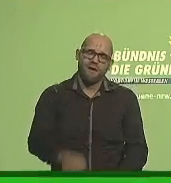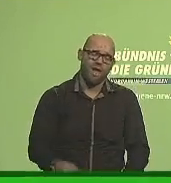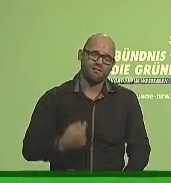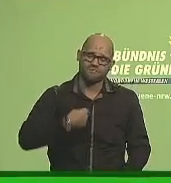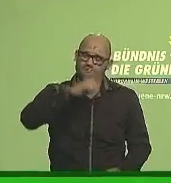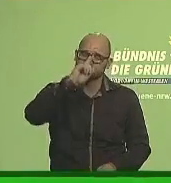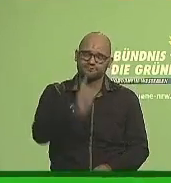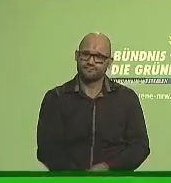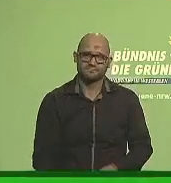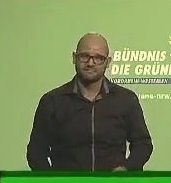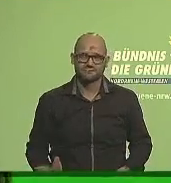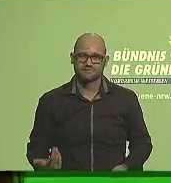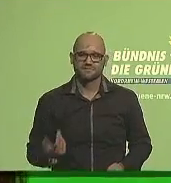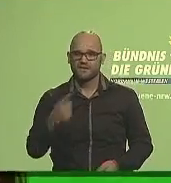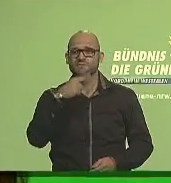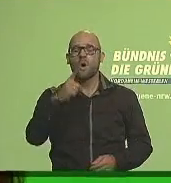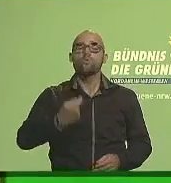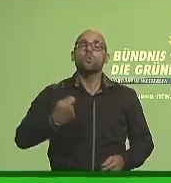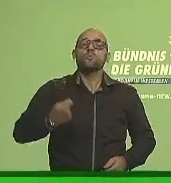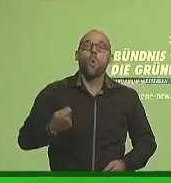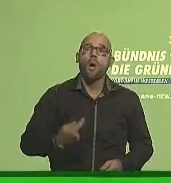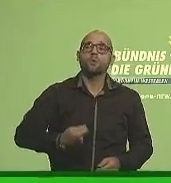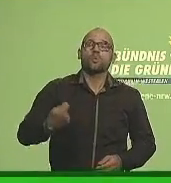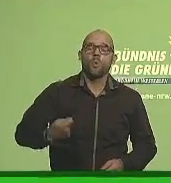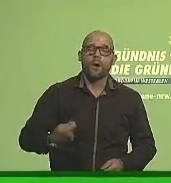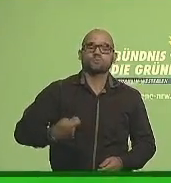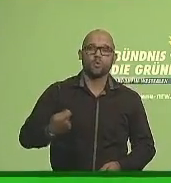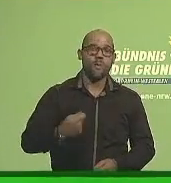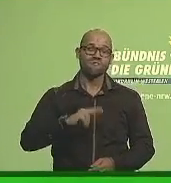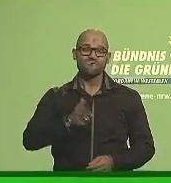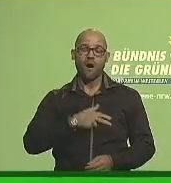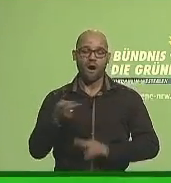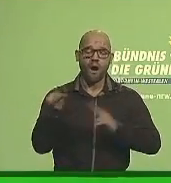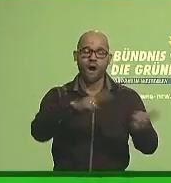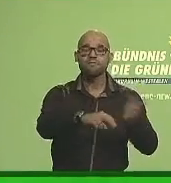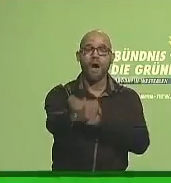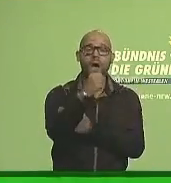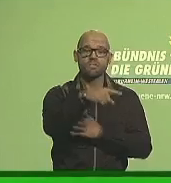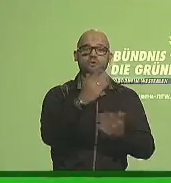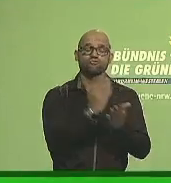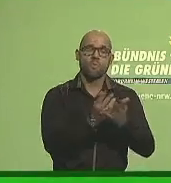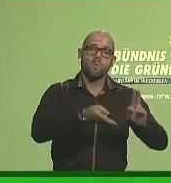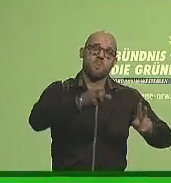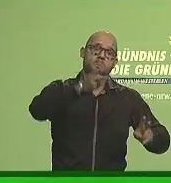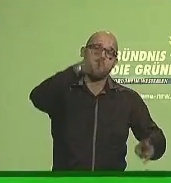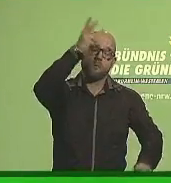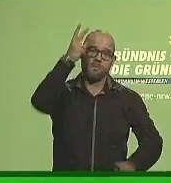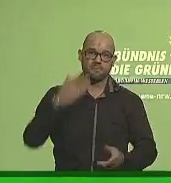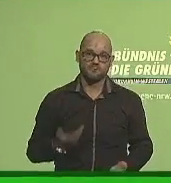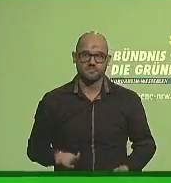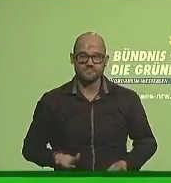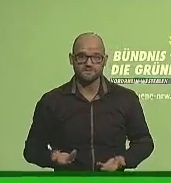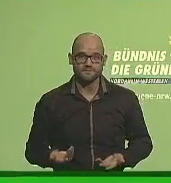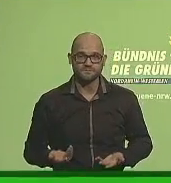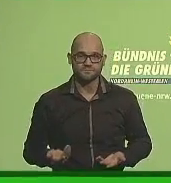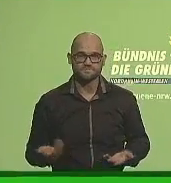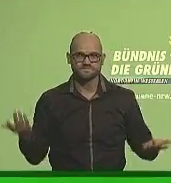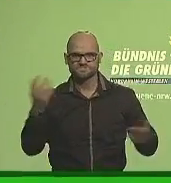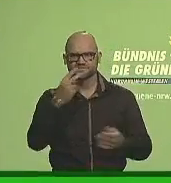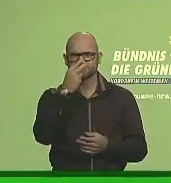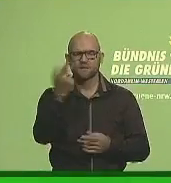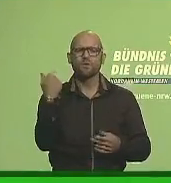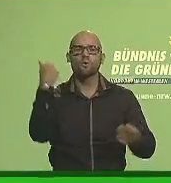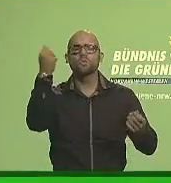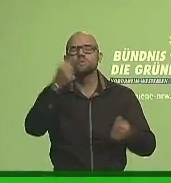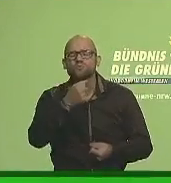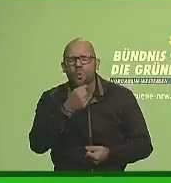die Preise hoch. Das haben wir hier gesehen. Es hat, wenn man sich das Ganze anguckt, hat noch nie so viel Ausnahmen, so